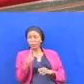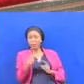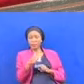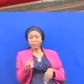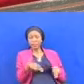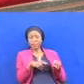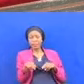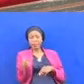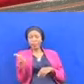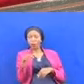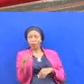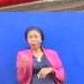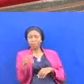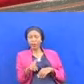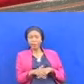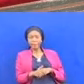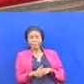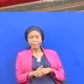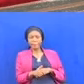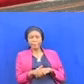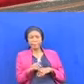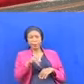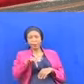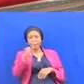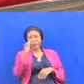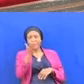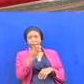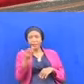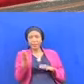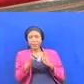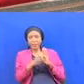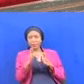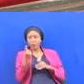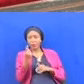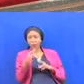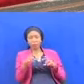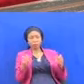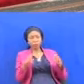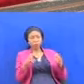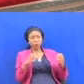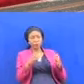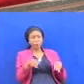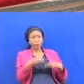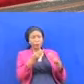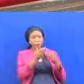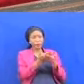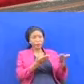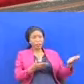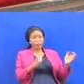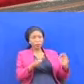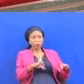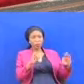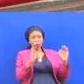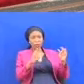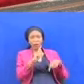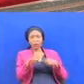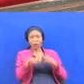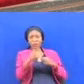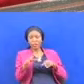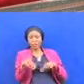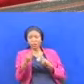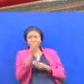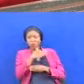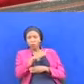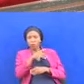ya ukodishaji. Ndege nyingine 91 zilikaguliwa na kupewa vyeti vya ubora ili kuendelea kutoa huduma hapa